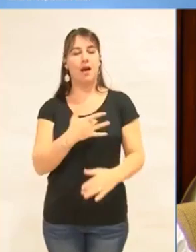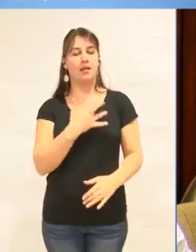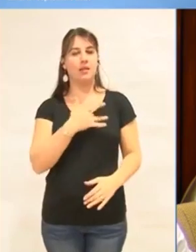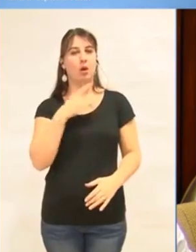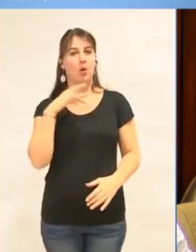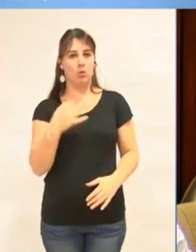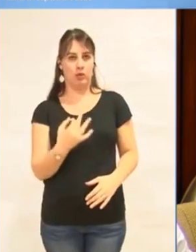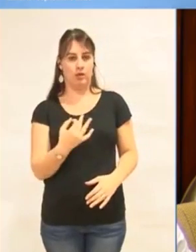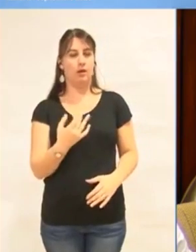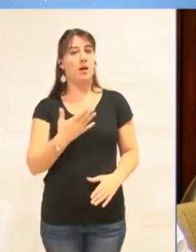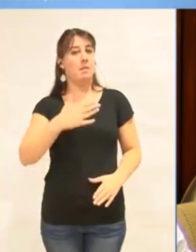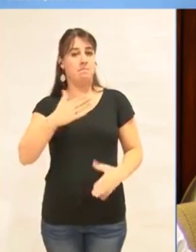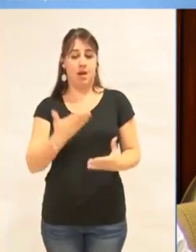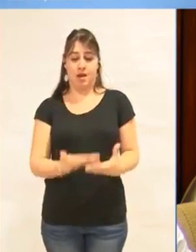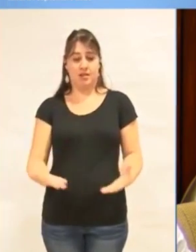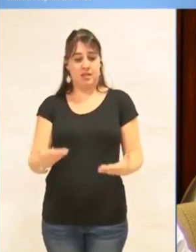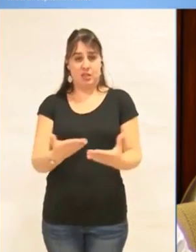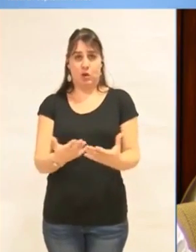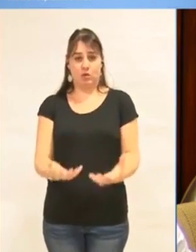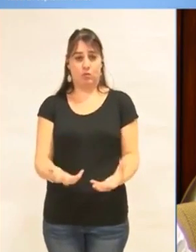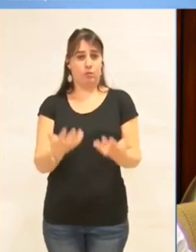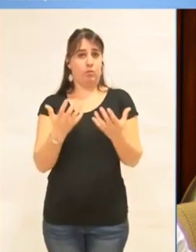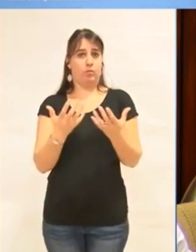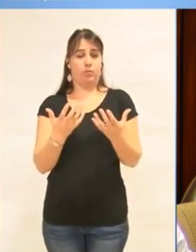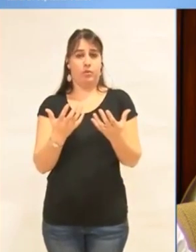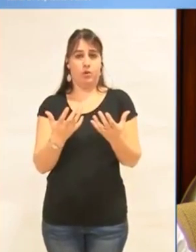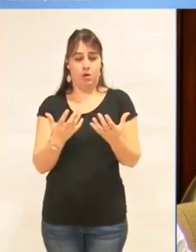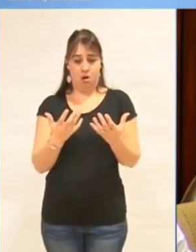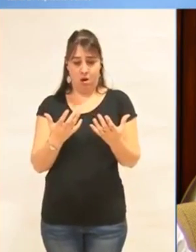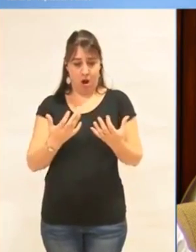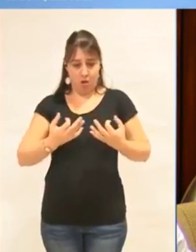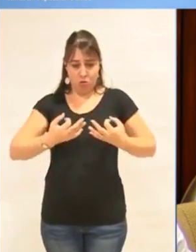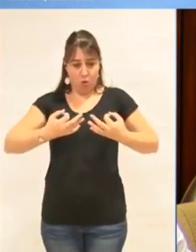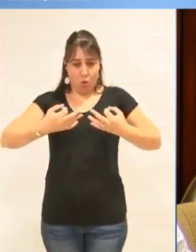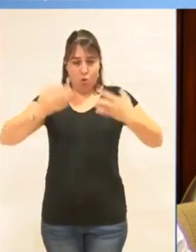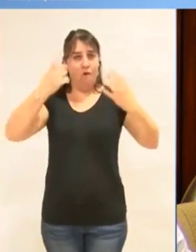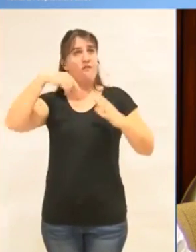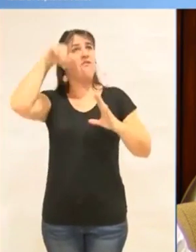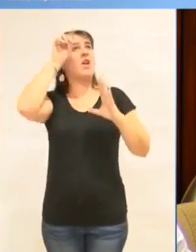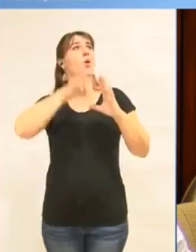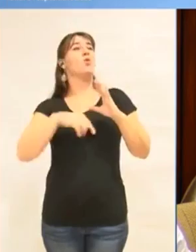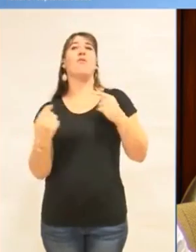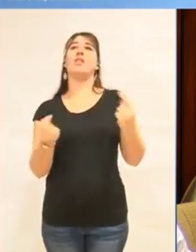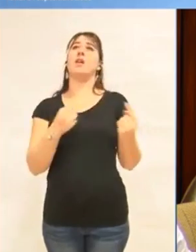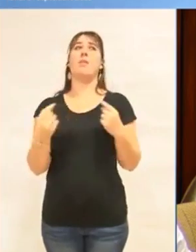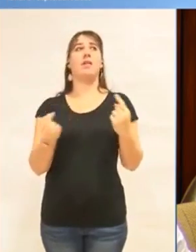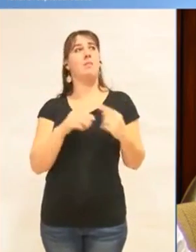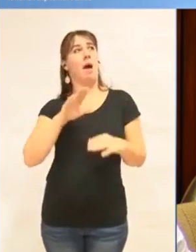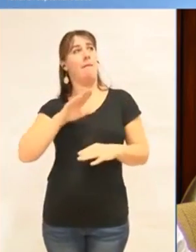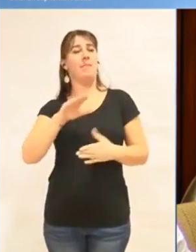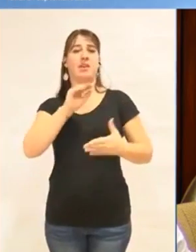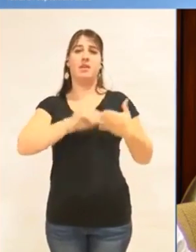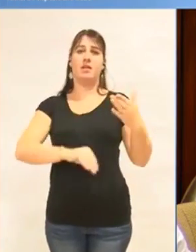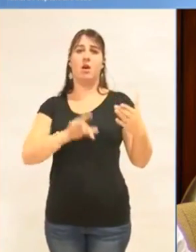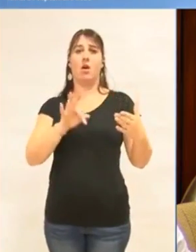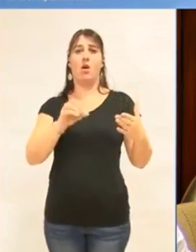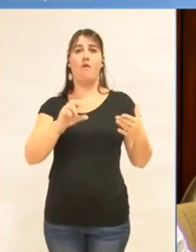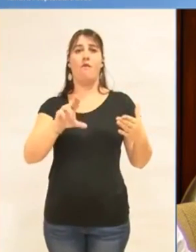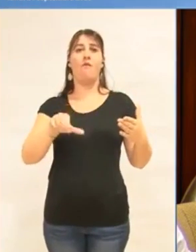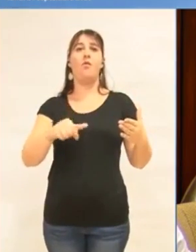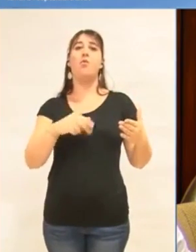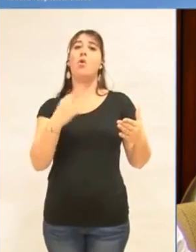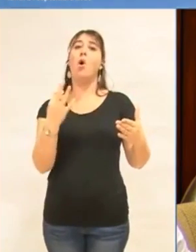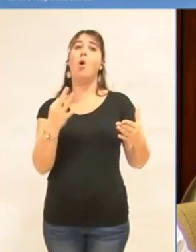à faire face à une situation qui va au-delà d'un débat philosophique que nous pourrions avoir sur Foucault. Ceci dit, si vous voulez l'avoir, c'est